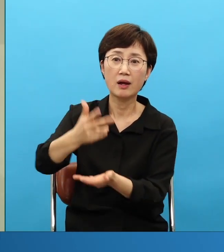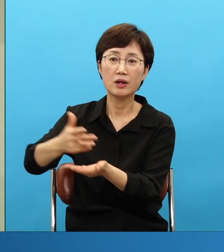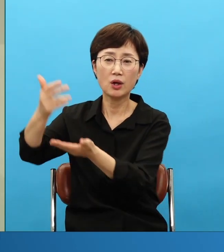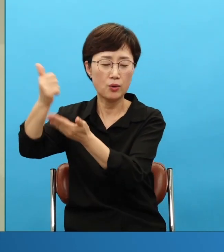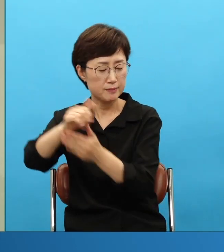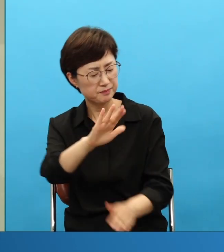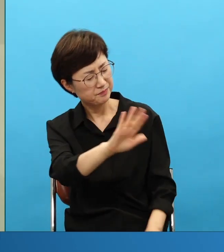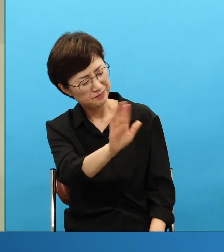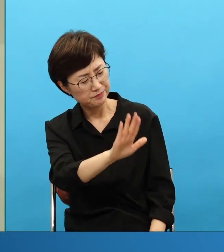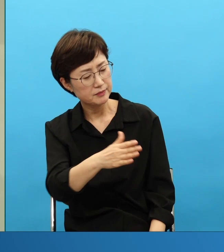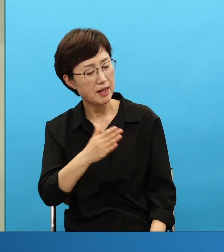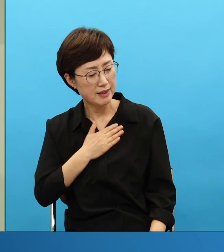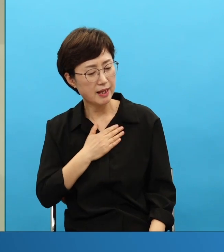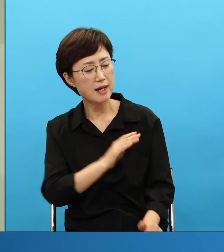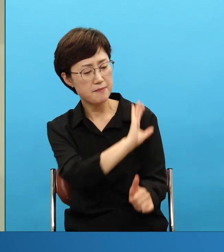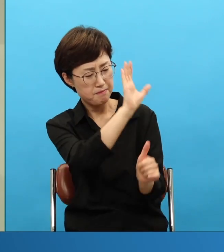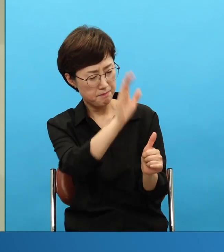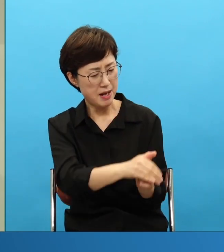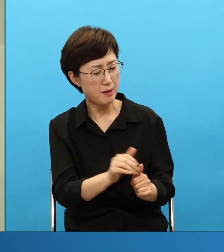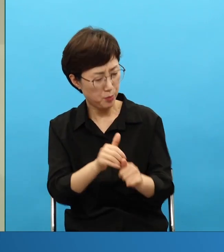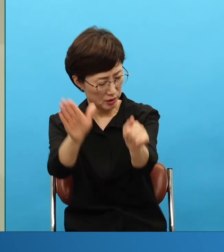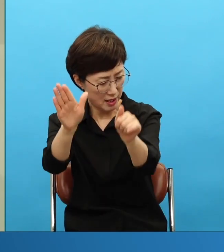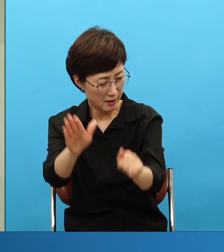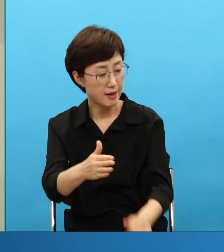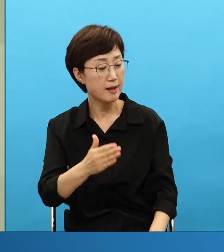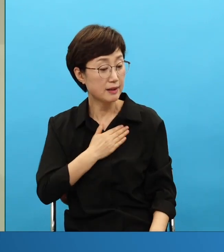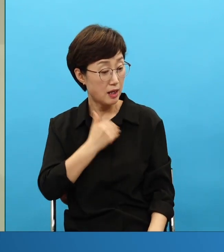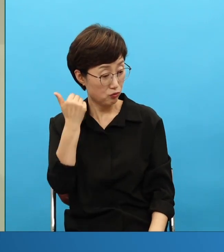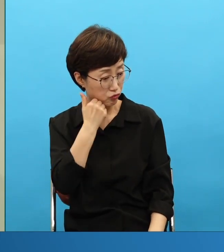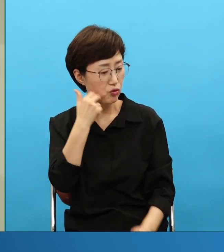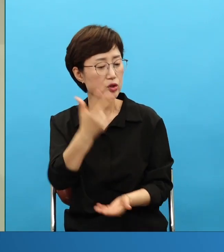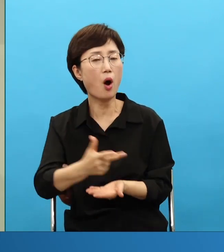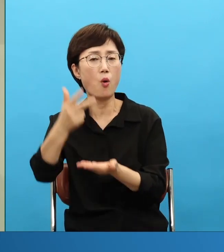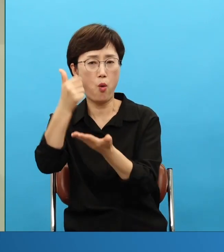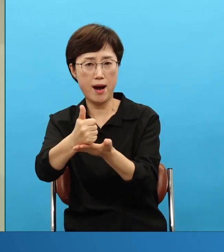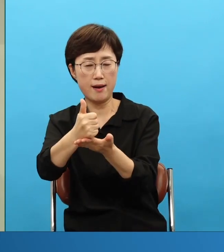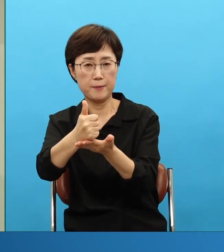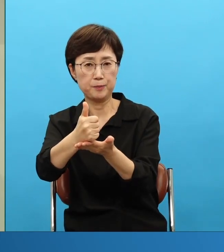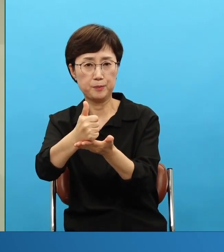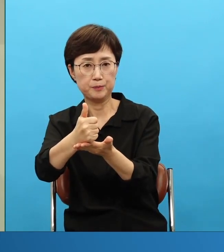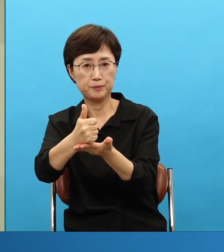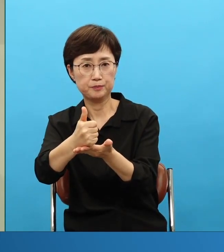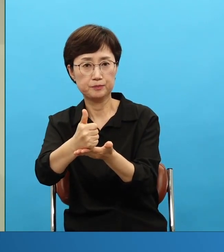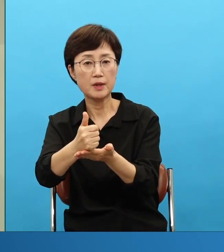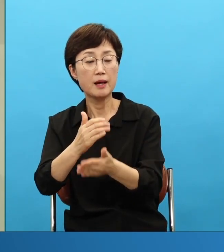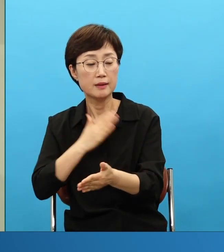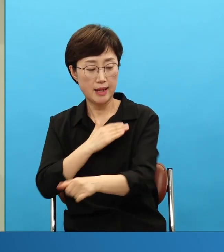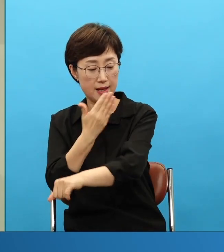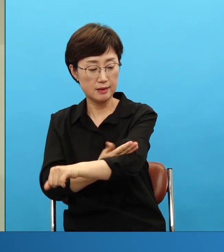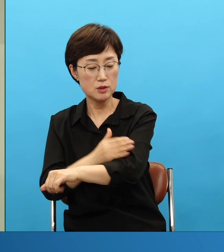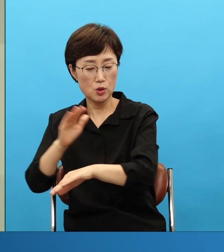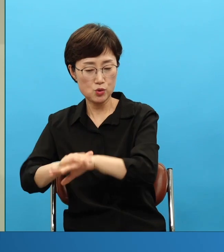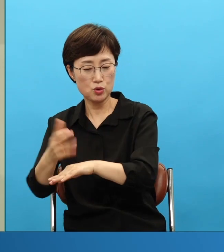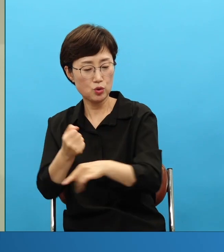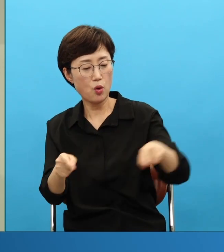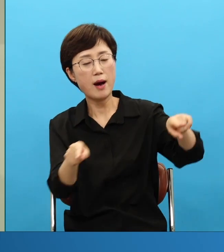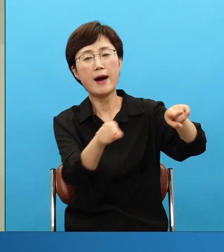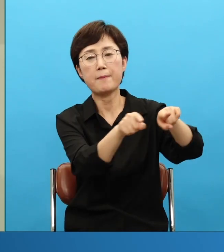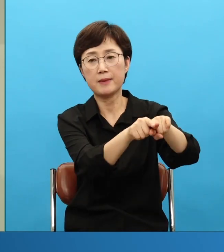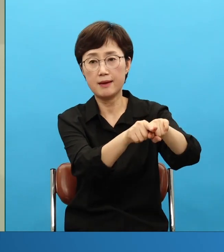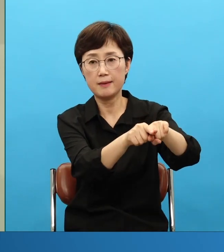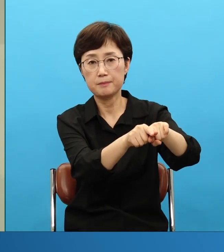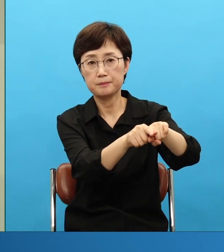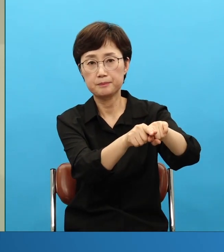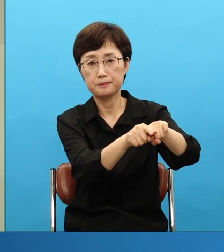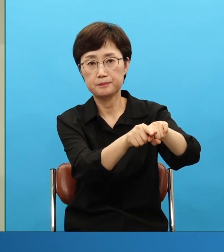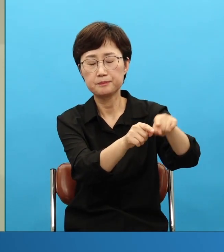보냈다고 해라. Tell them that the Lord sent you. 나는 여호와니라. It says, I am the Lord. 능한 손으로 너와 함께하겠다. I'll be with you,